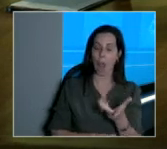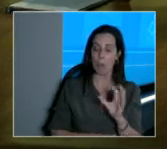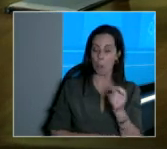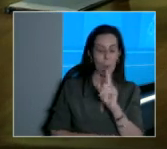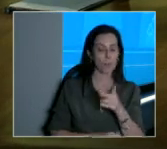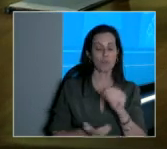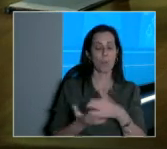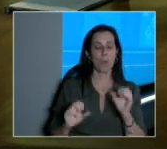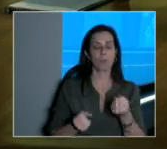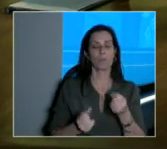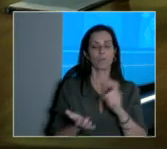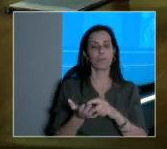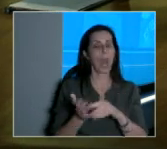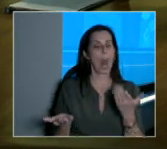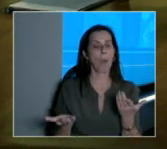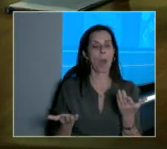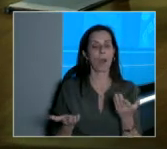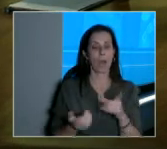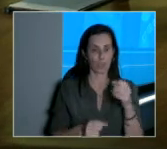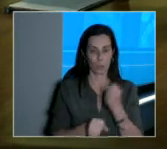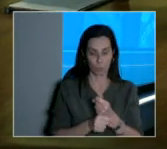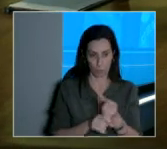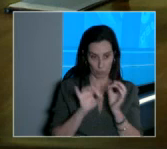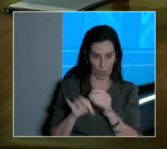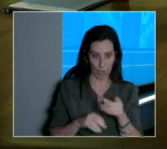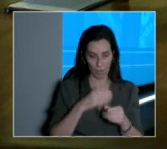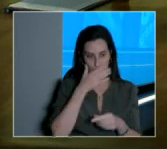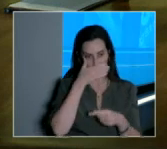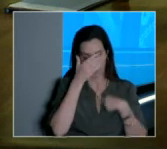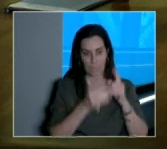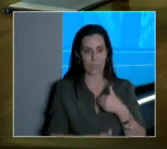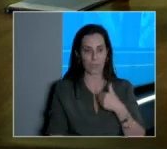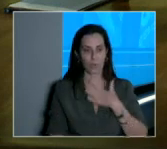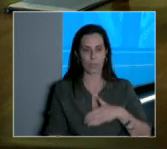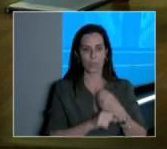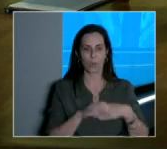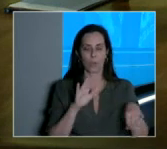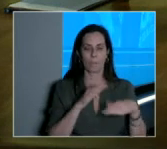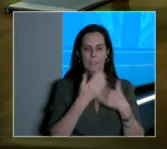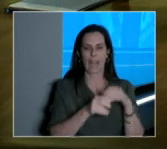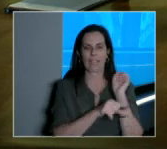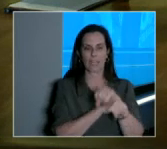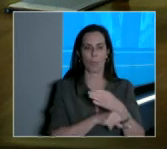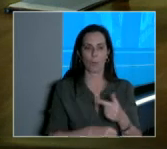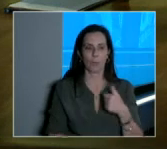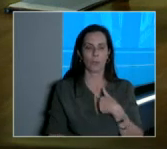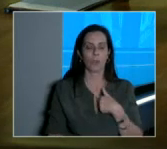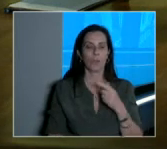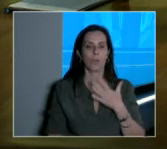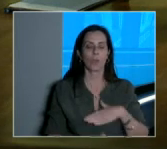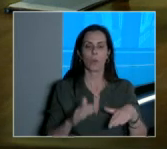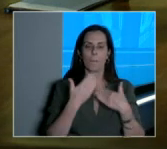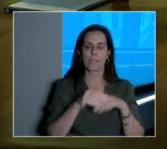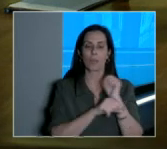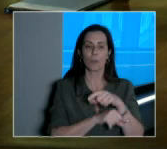מתאמץ בשביל זה? הוא לא מתאמץ בשביל זה בכלל. מה, אתם עושים את זה בשבילו? אני צריך את זה כי אני רוצה לחוקק את פסקת ההתגברות, אני רוצה לחוקק את